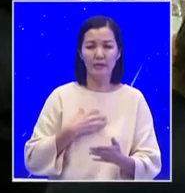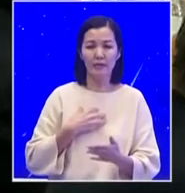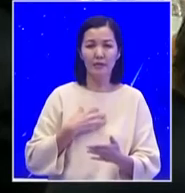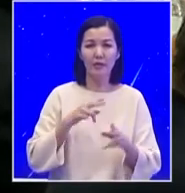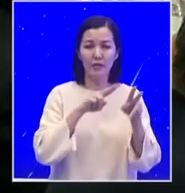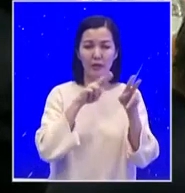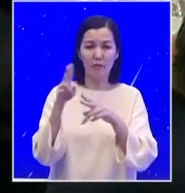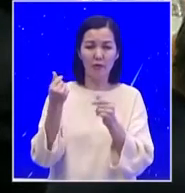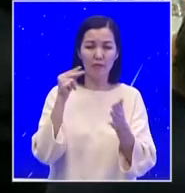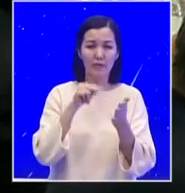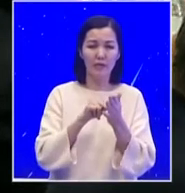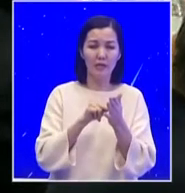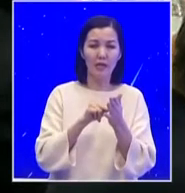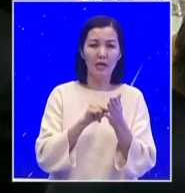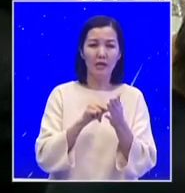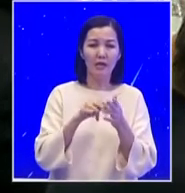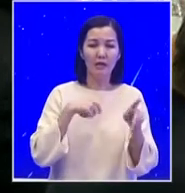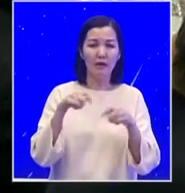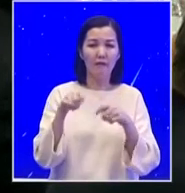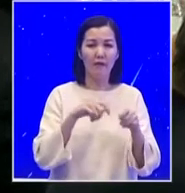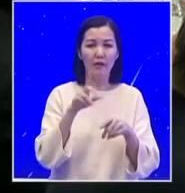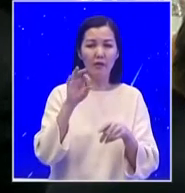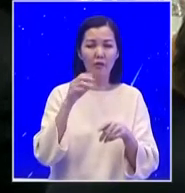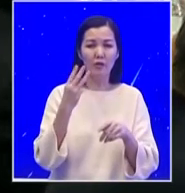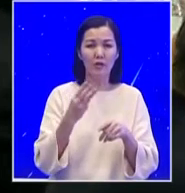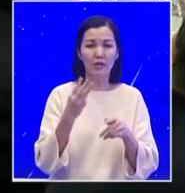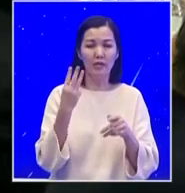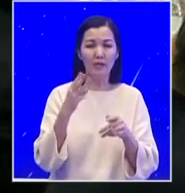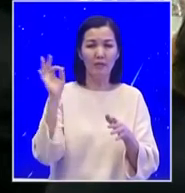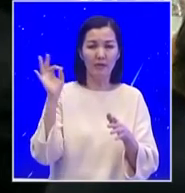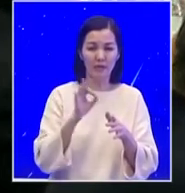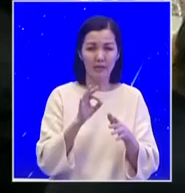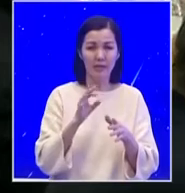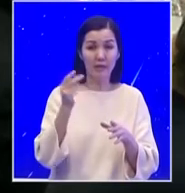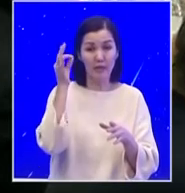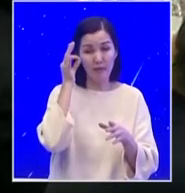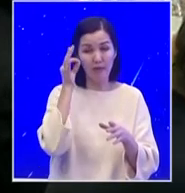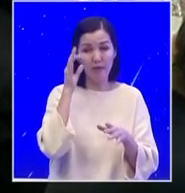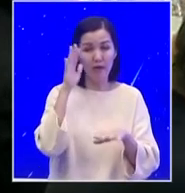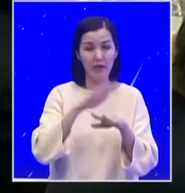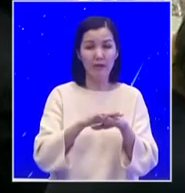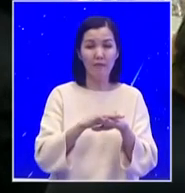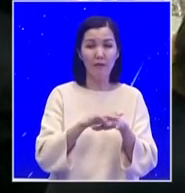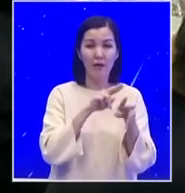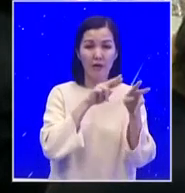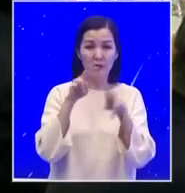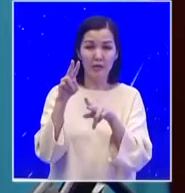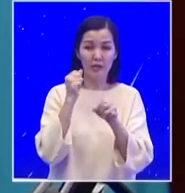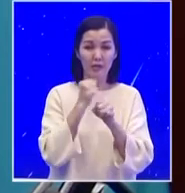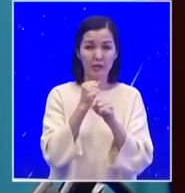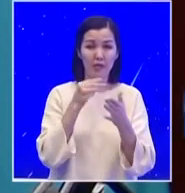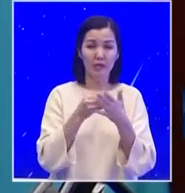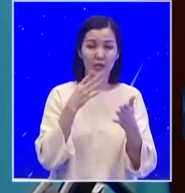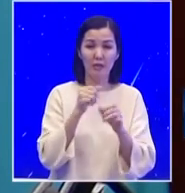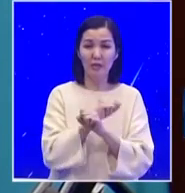Наблюдаем рост цен на социально значимые товары на 0,3%. Напоминаю, акимы должны держать вопрос цен на особом